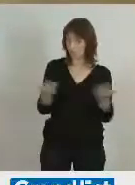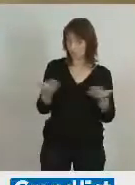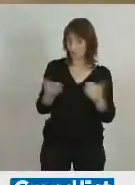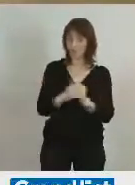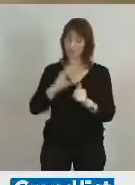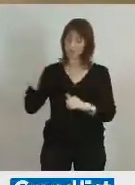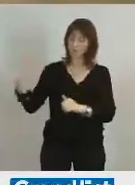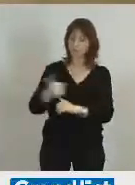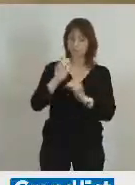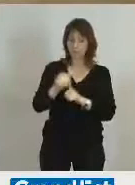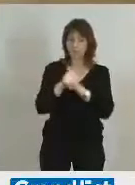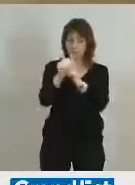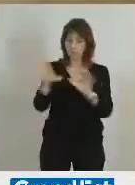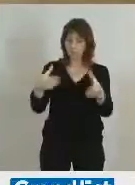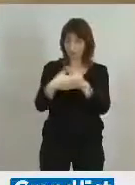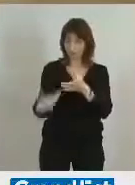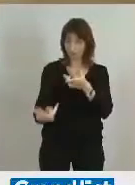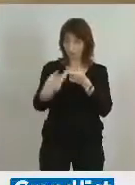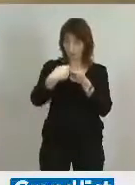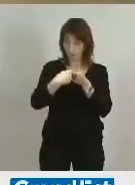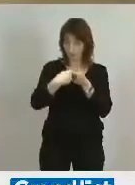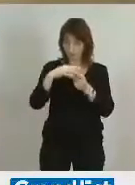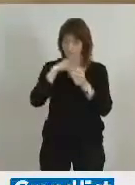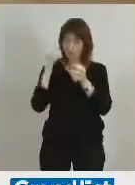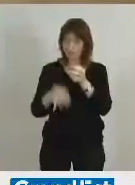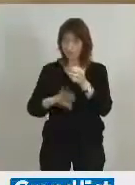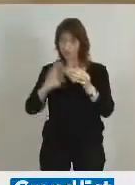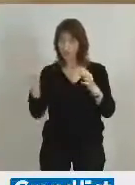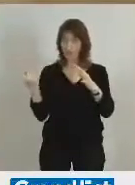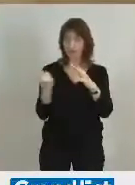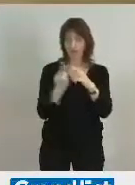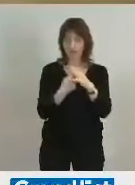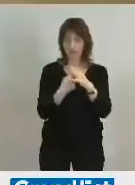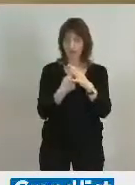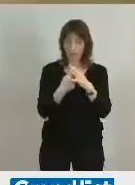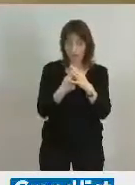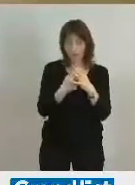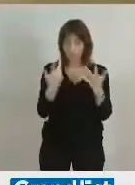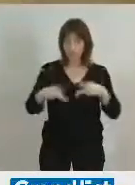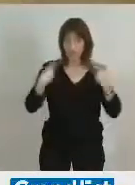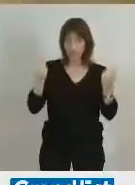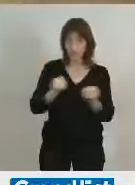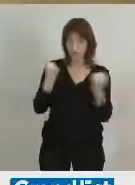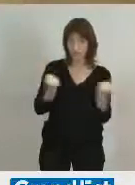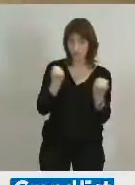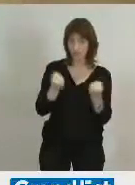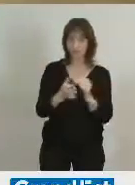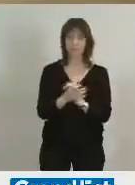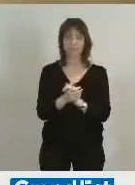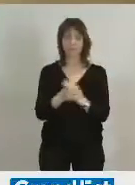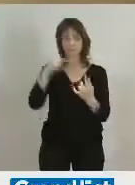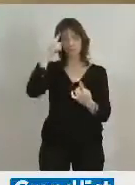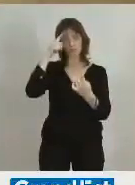les formations les plus adaptées pour s'insérer ou se réinsérer au mieux dans la vie active. Pour atteindre